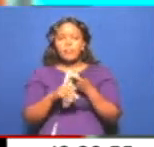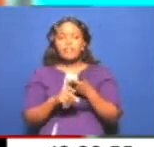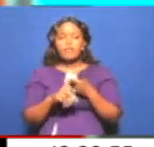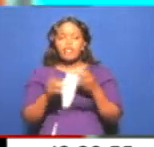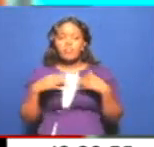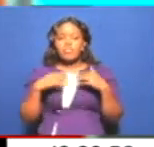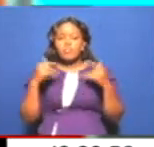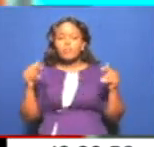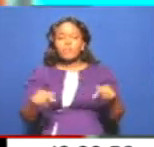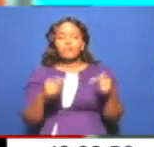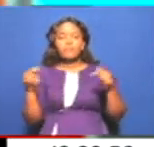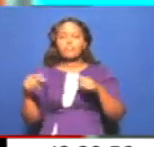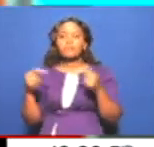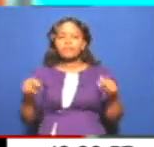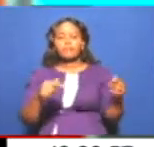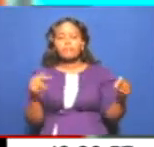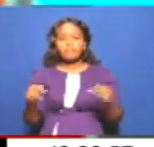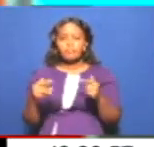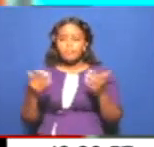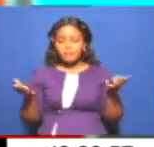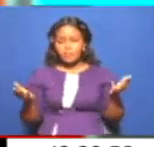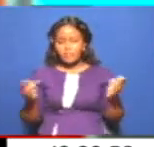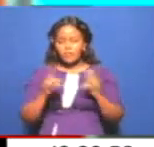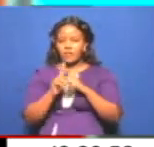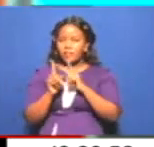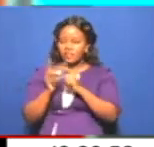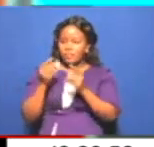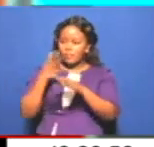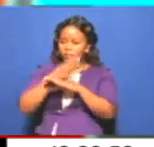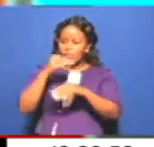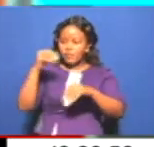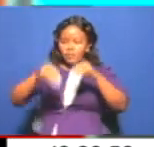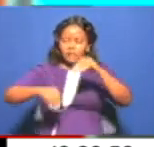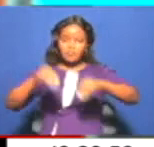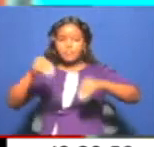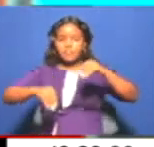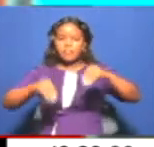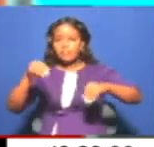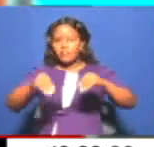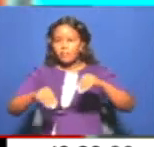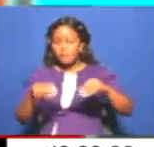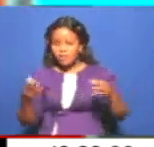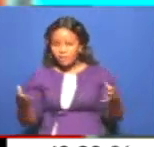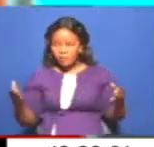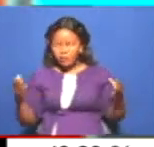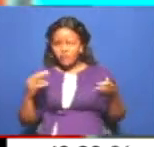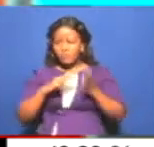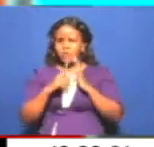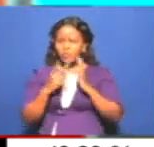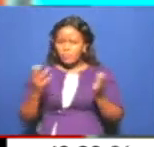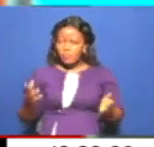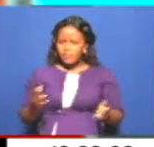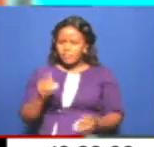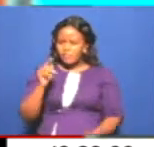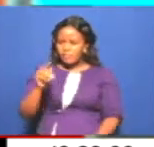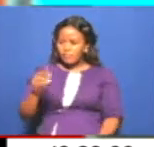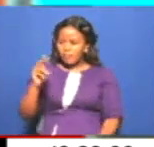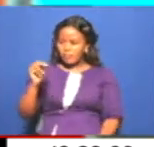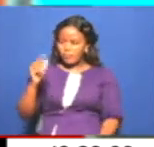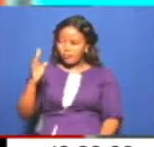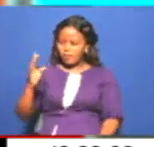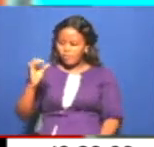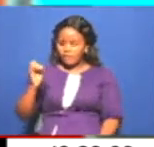tuliyoiona baada ya uchaguzi ule ambao ulikuwa very hotly contested. Kwa hivyo tume hii ukizingatia sheria